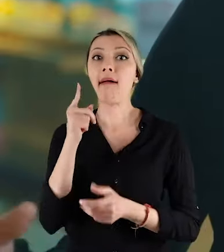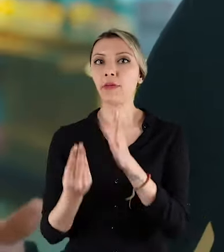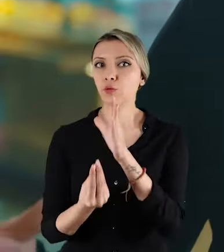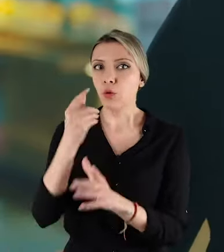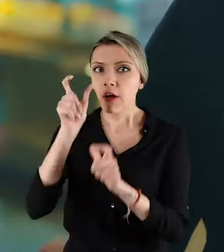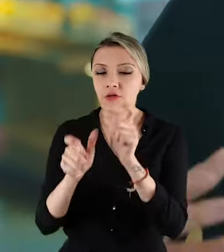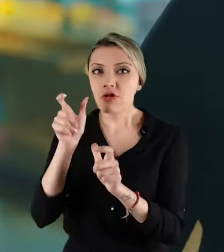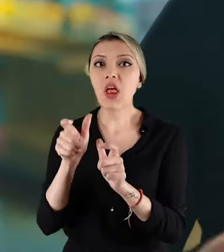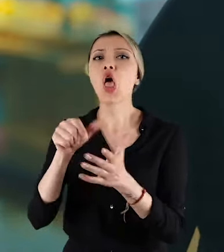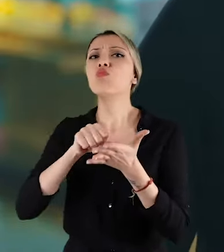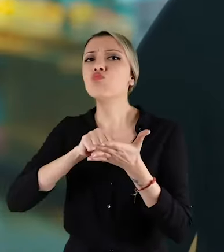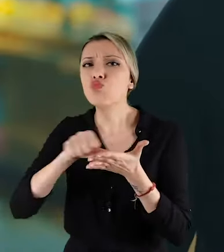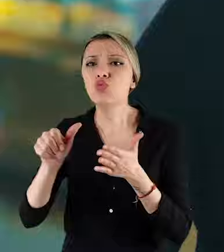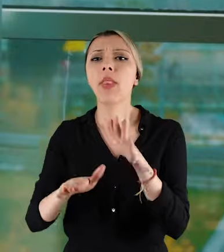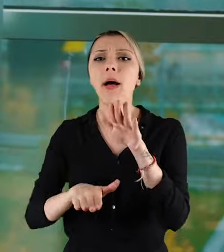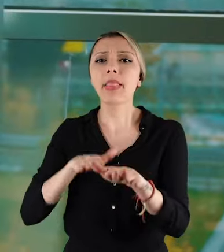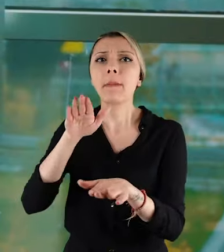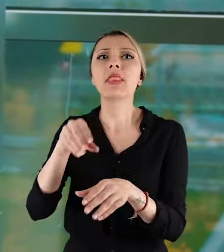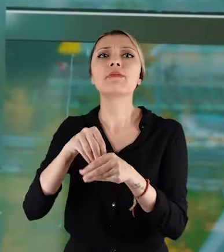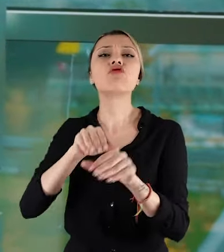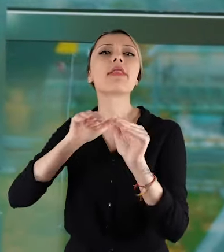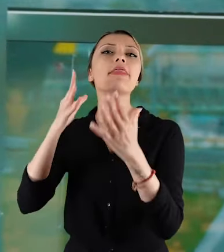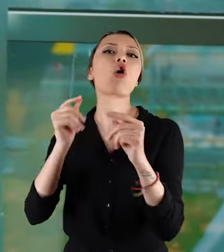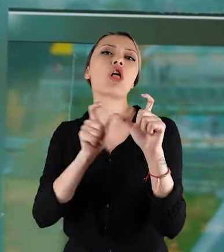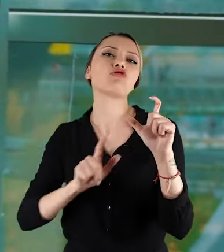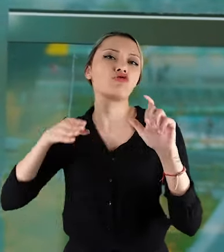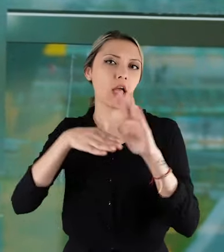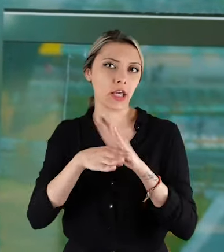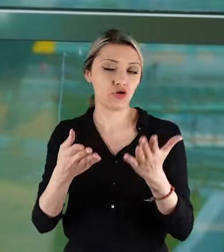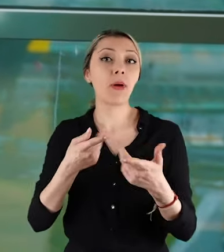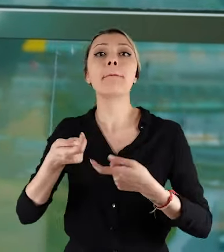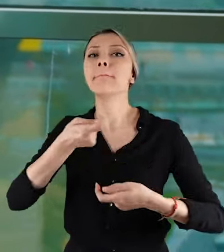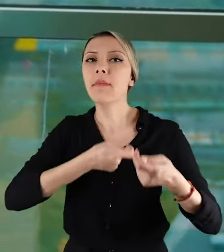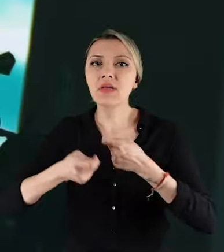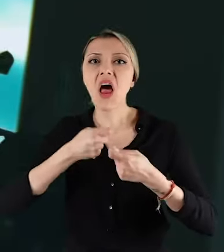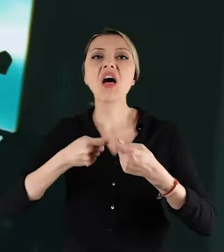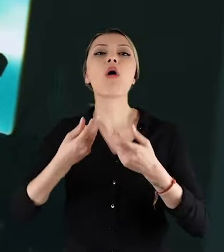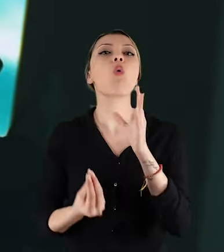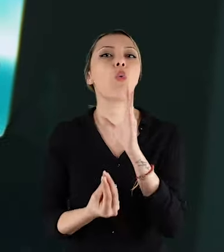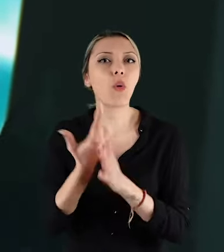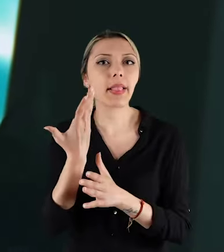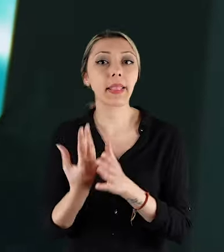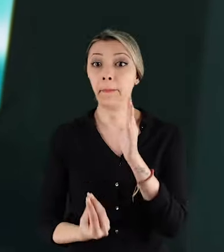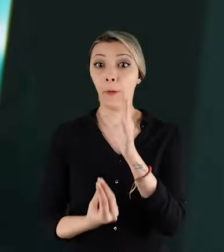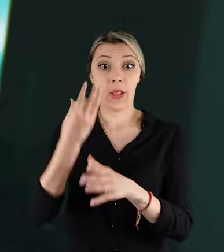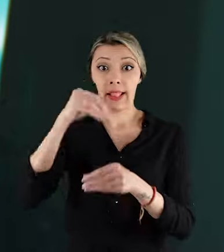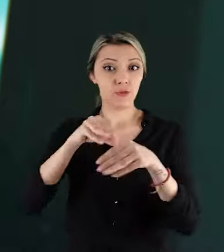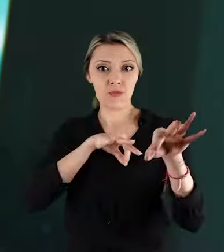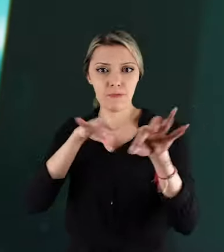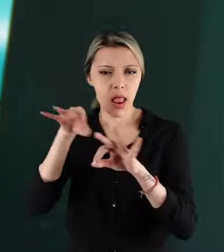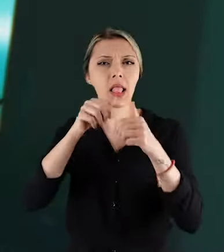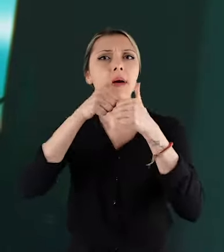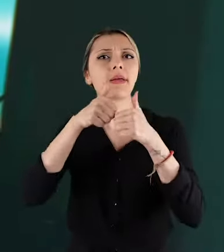ürün ulaşana kadarki bütün aşamalarında yanında olan bir sosyal girişimdir. Pazarlama, tedarik, bunların üretimlerinin